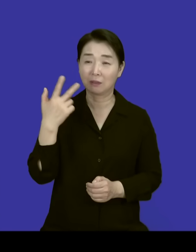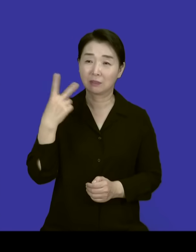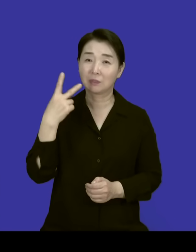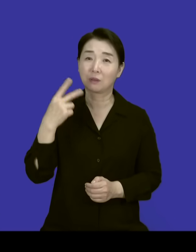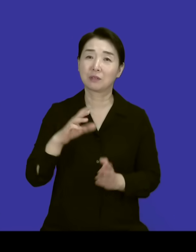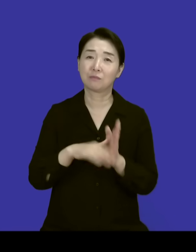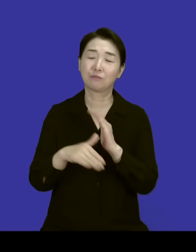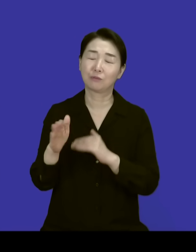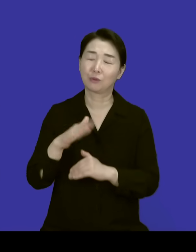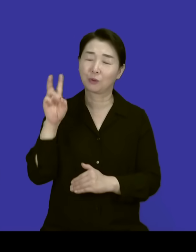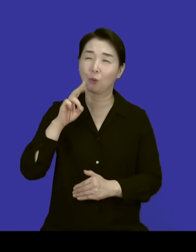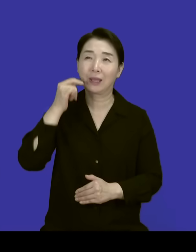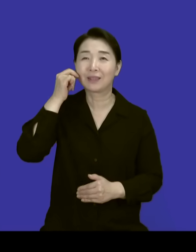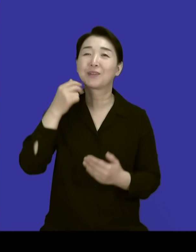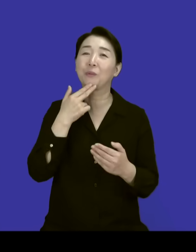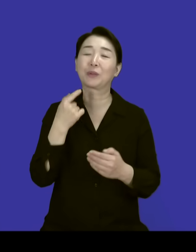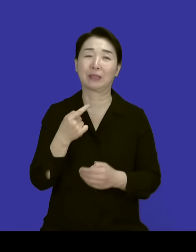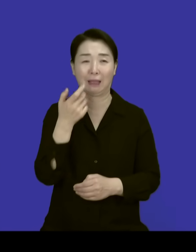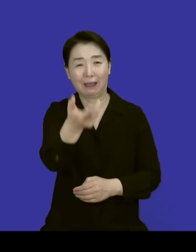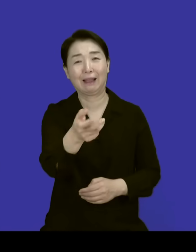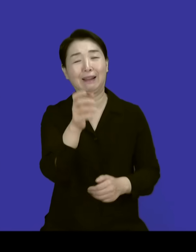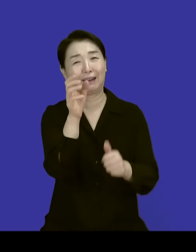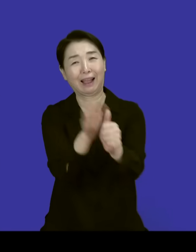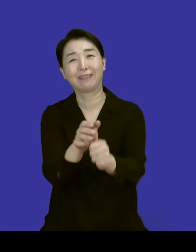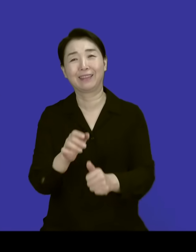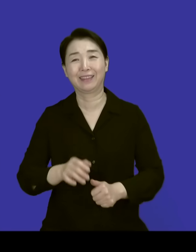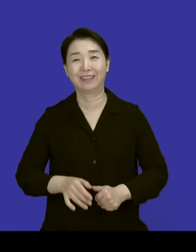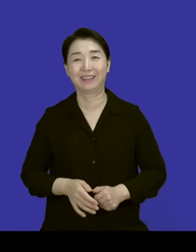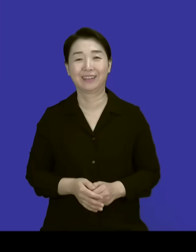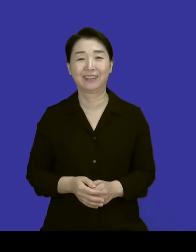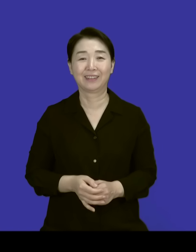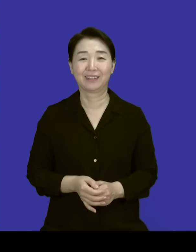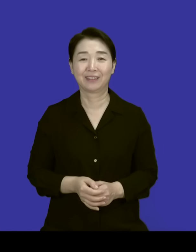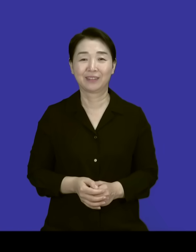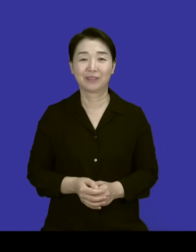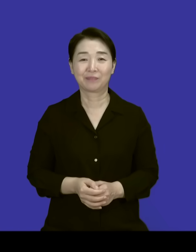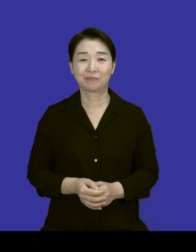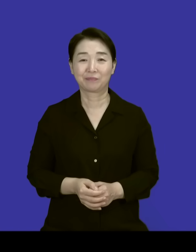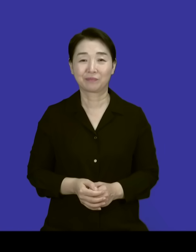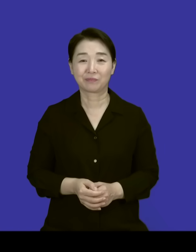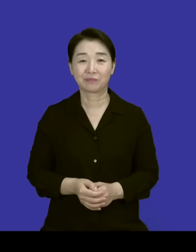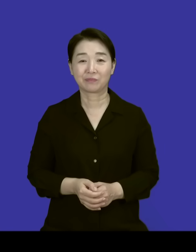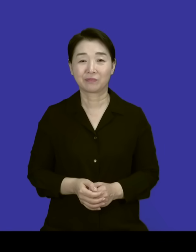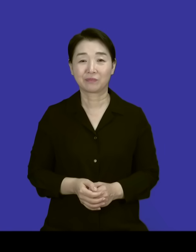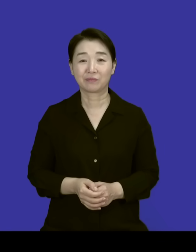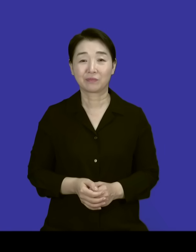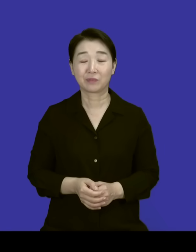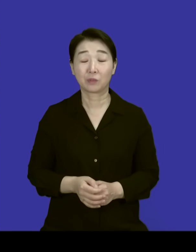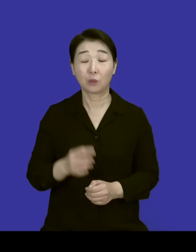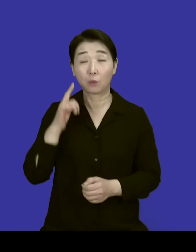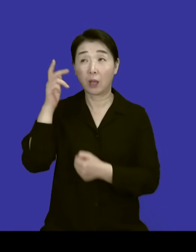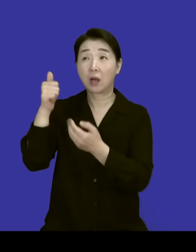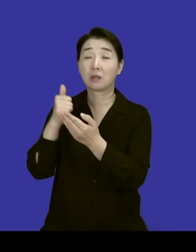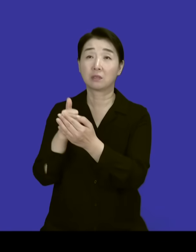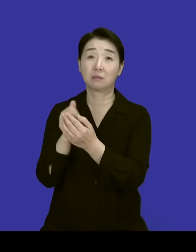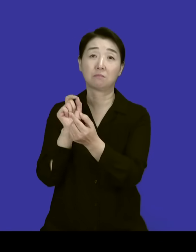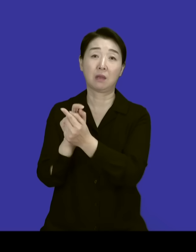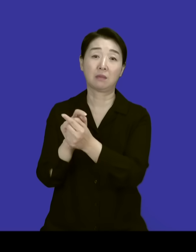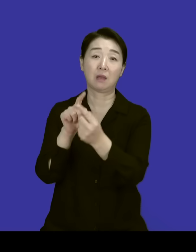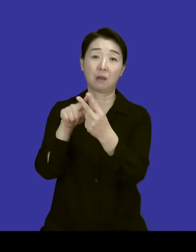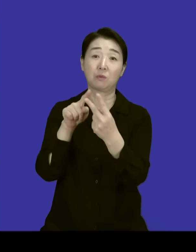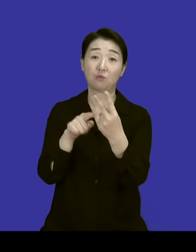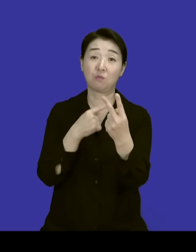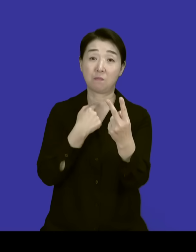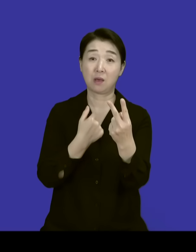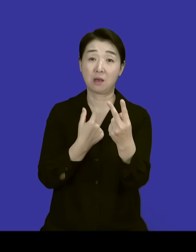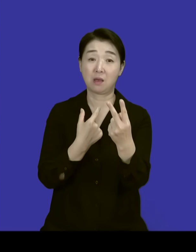진짜 정말. 신기했어요 저는 여기. 글로 옮겨갔네. 네, 신기했어요. 와, 아니 진짜 두 번 만나신 거잖아요. 어떻게 보면. 그렇죠, 그렇죠. 그렇죠. 네. 네. 근데 네. 두